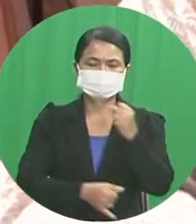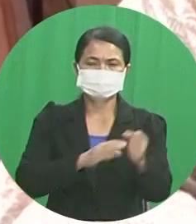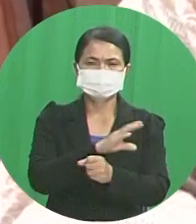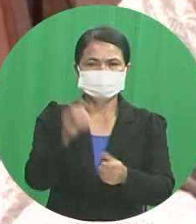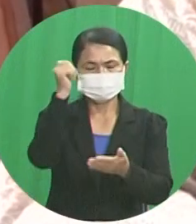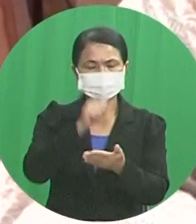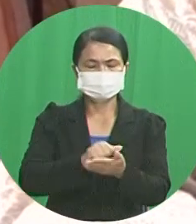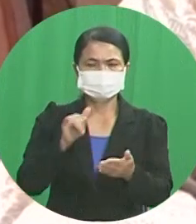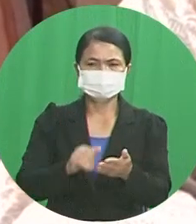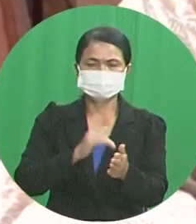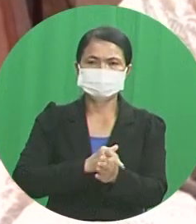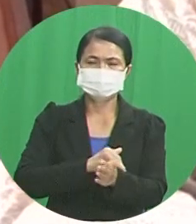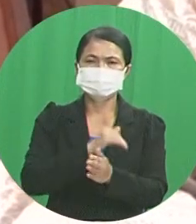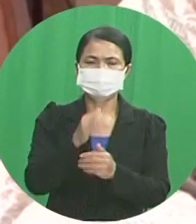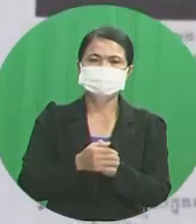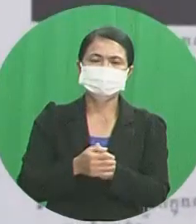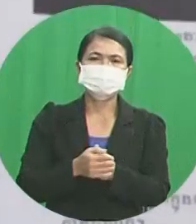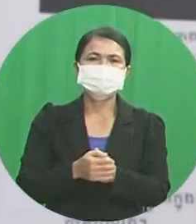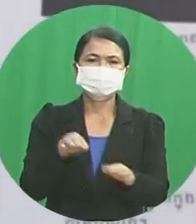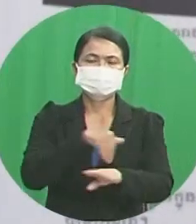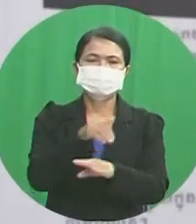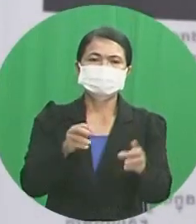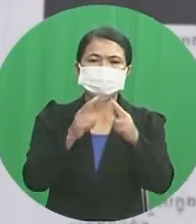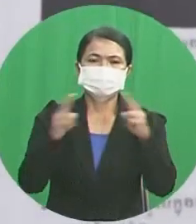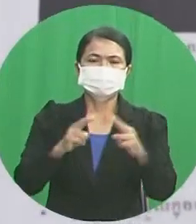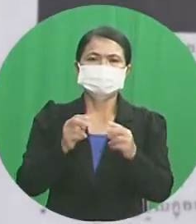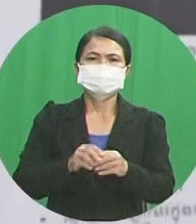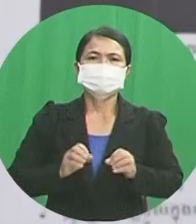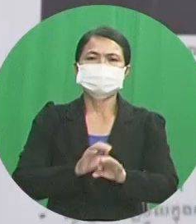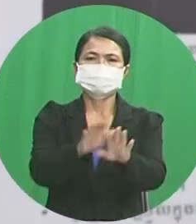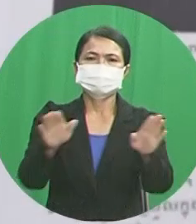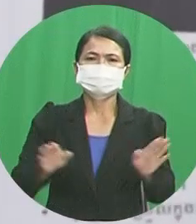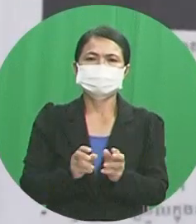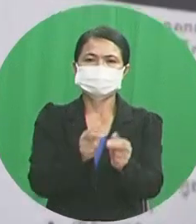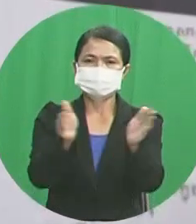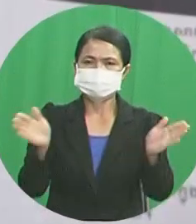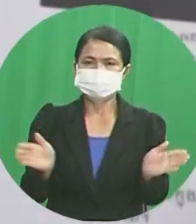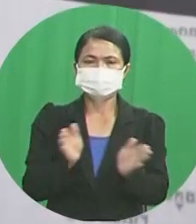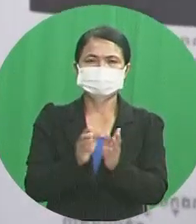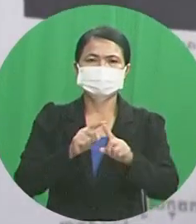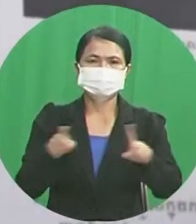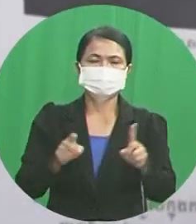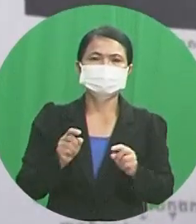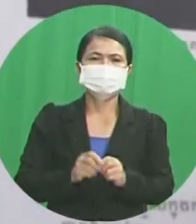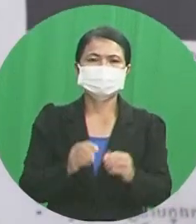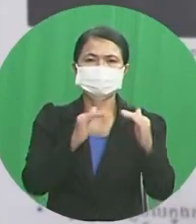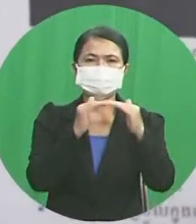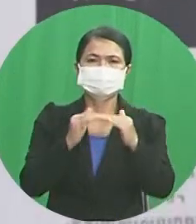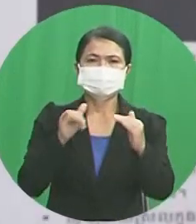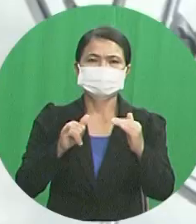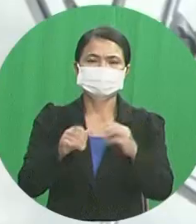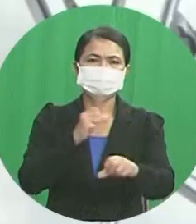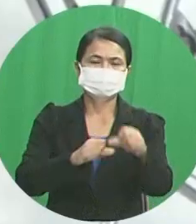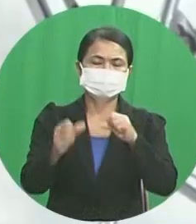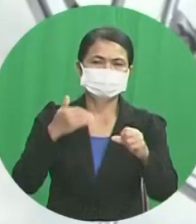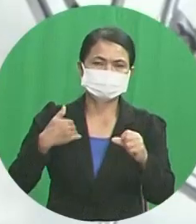សម្រេចបាននូវសមិទ្ធកម្មសេដ្ឋកិច្ចដ៏ខ្លាំងក្លានិងមានវិសាលភាពកាន់តែទូលំទូលាយក៏ប៉ុន្តែវិសមភាពក៏នៅតែបន្ត